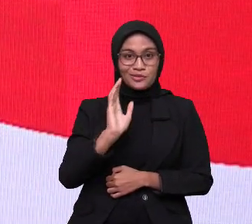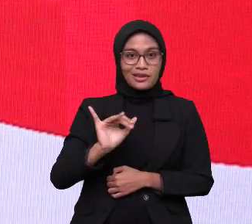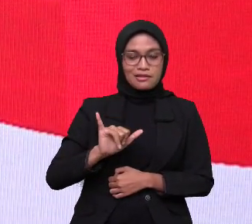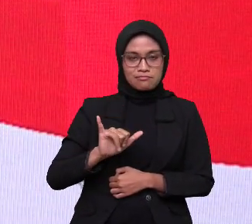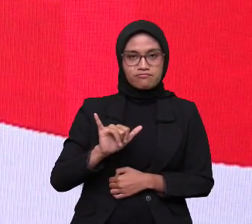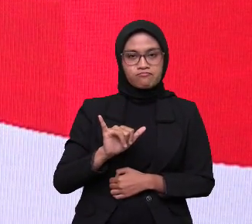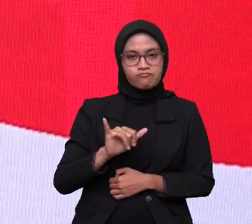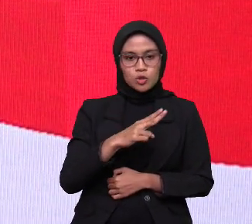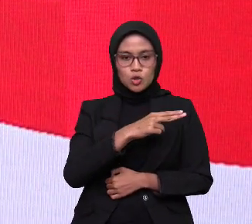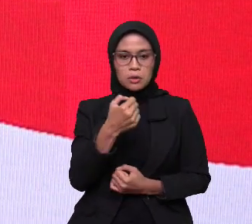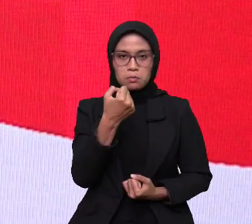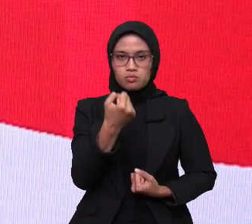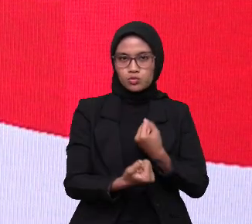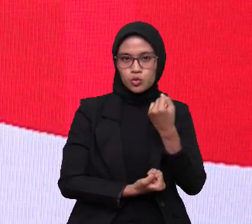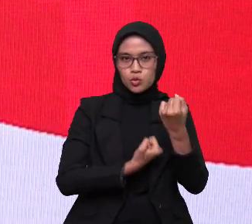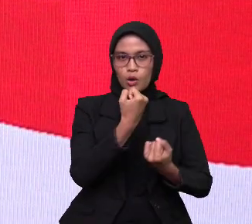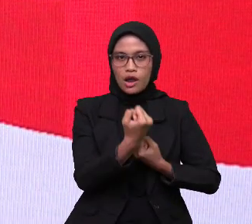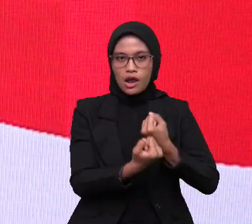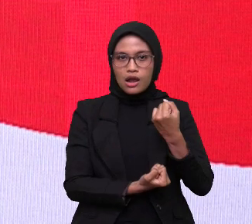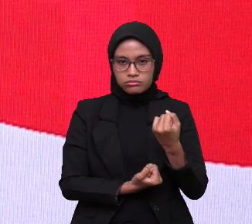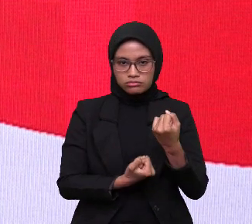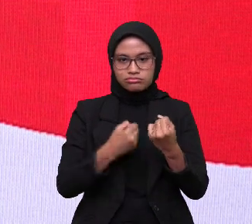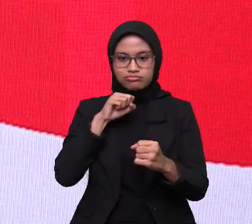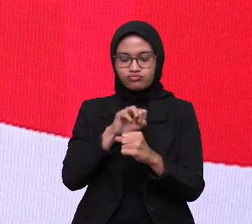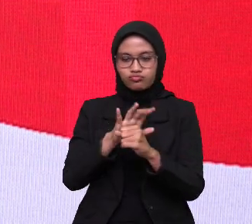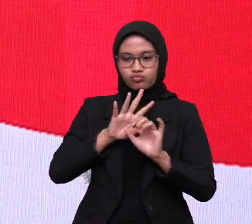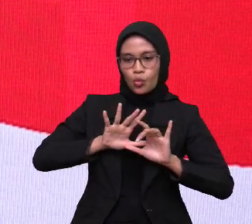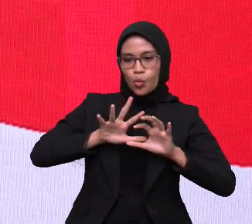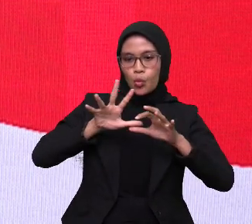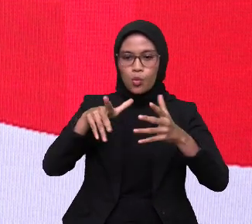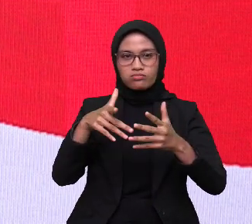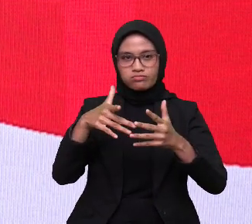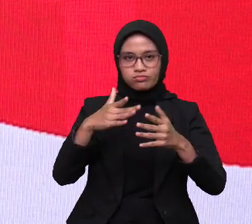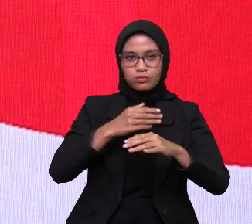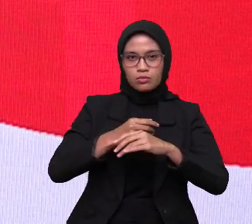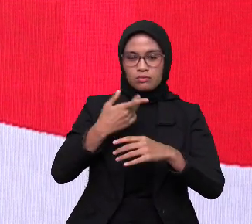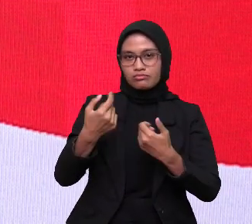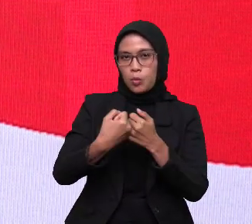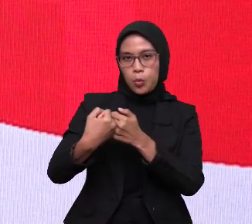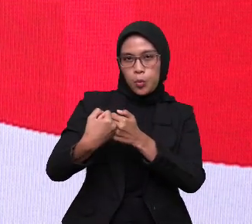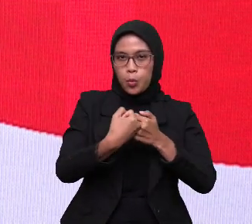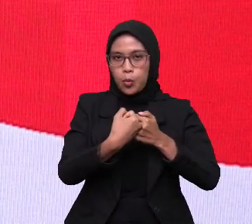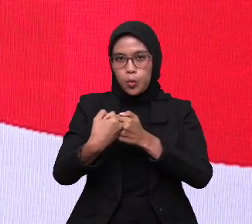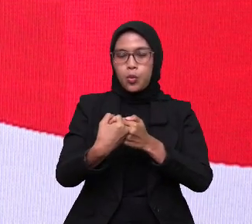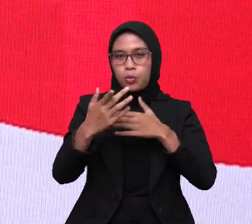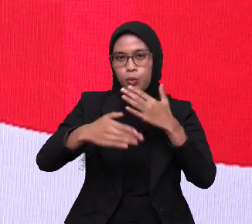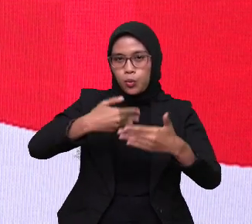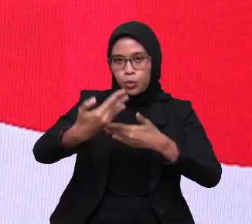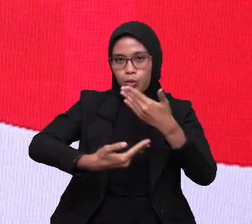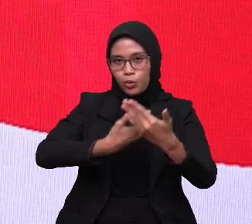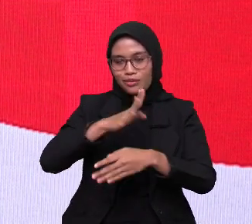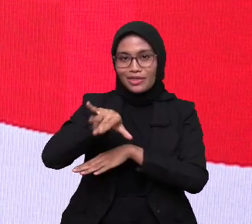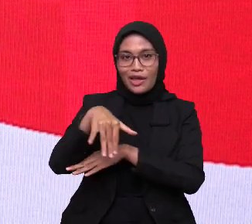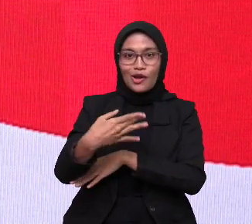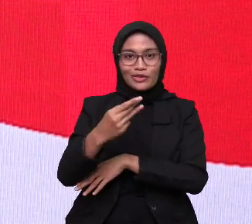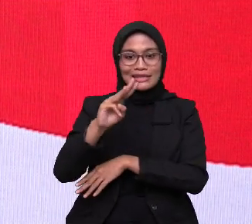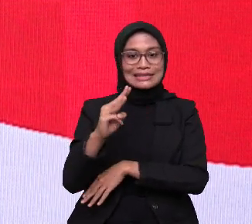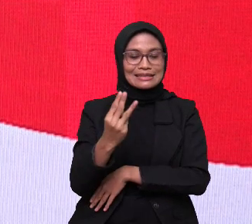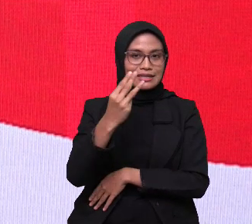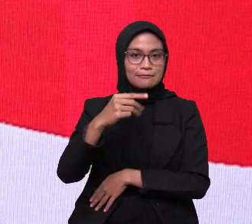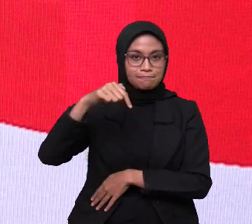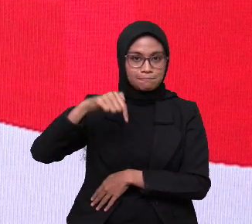Indonesia menghadapi pandemi coffee 19 di tahun ini sudah memasuki tahun ketiga tantangan yang